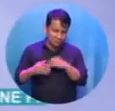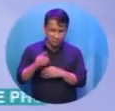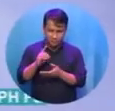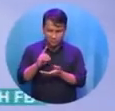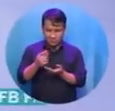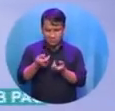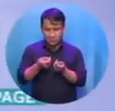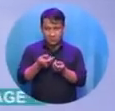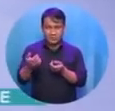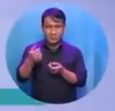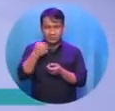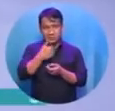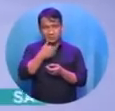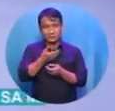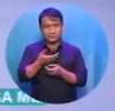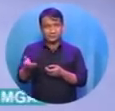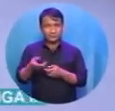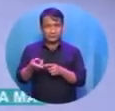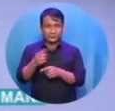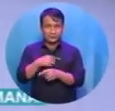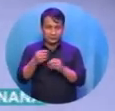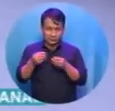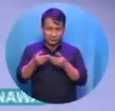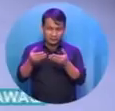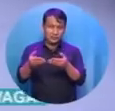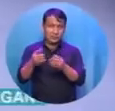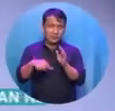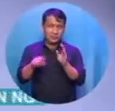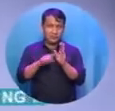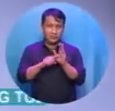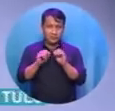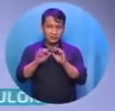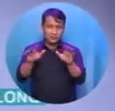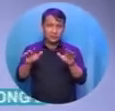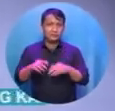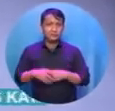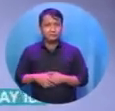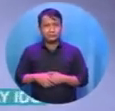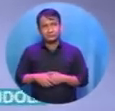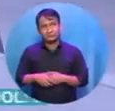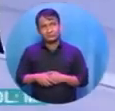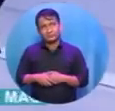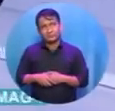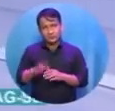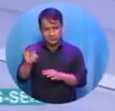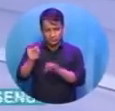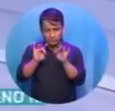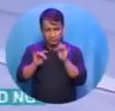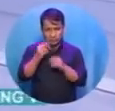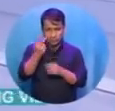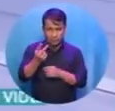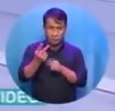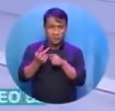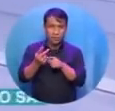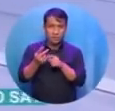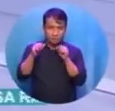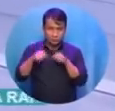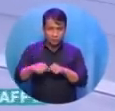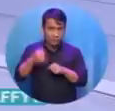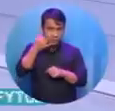girls. Ha? Random. Random. Pipili ako ng dalawa na